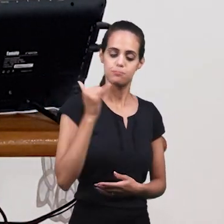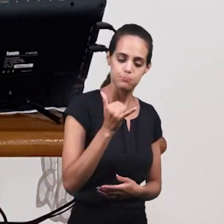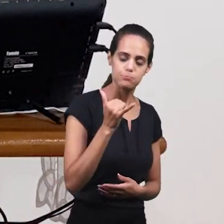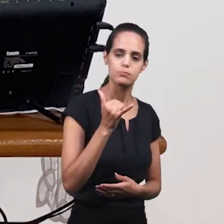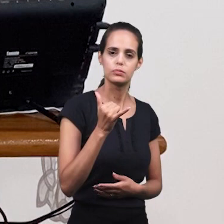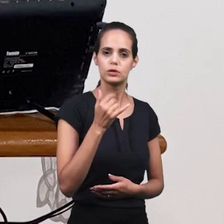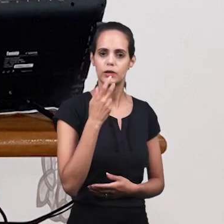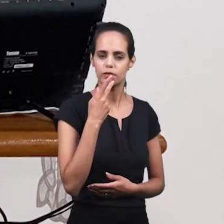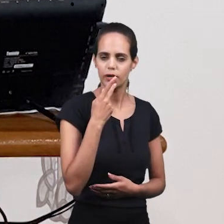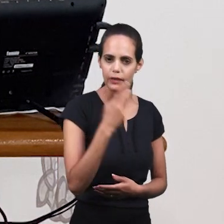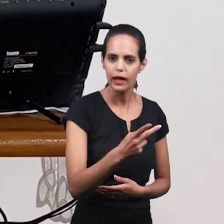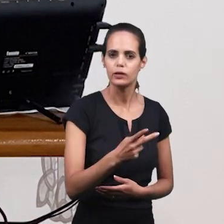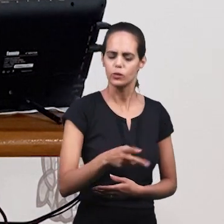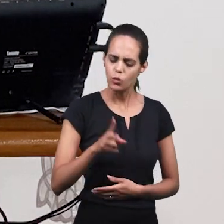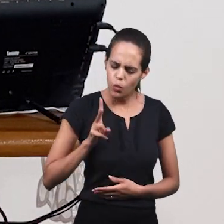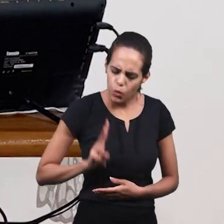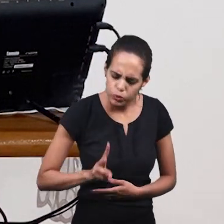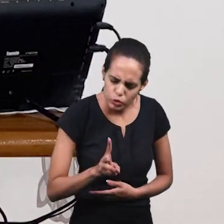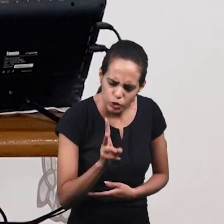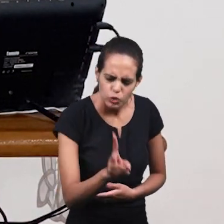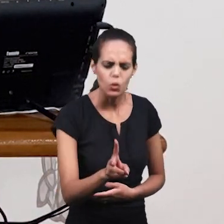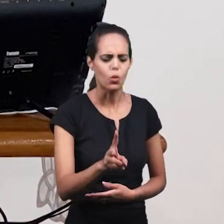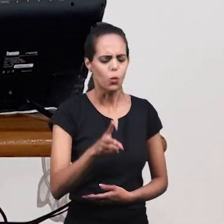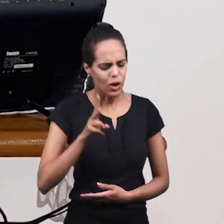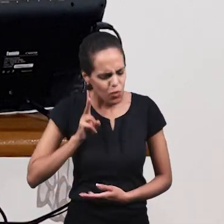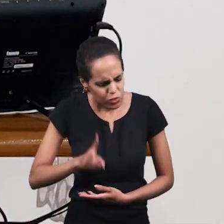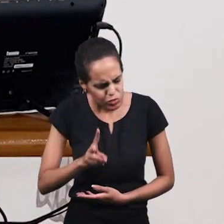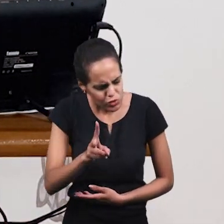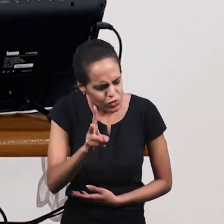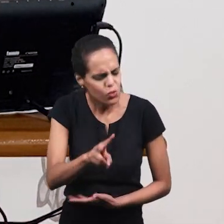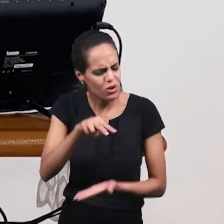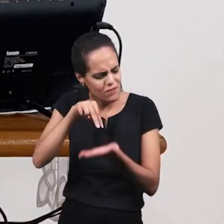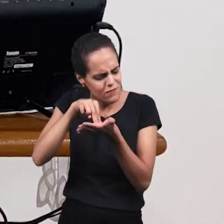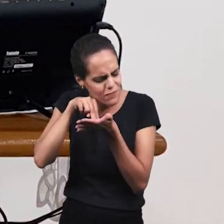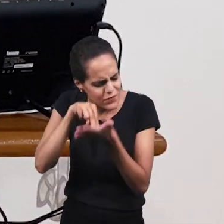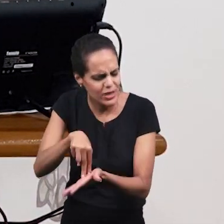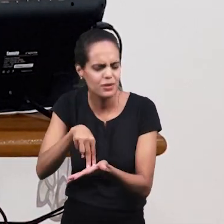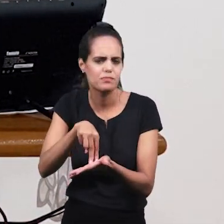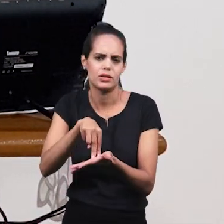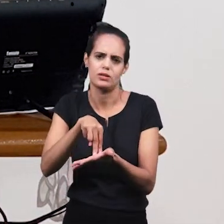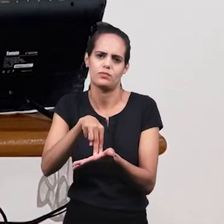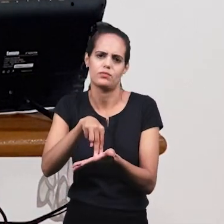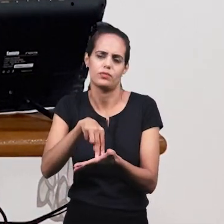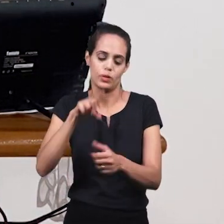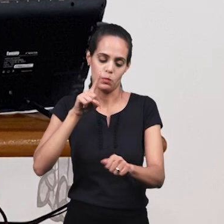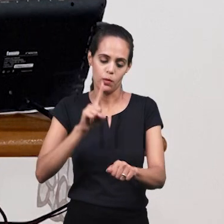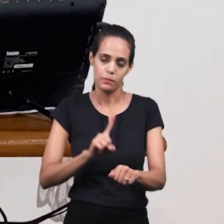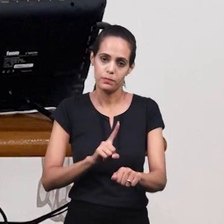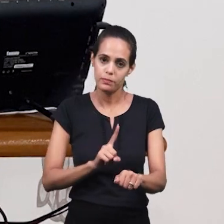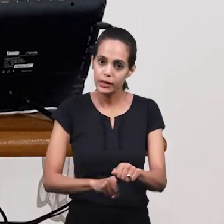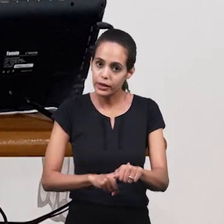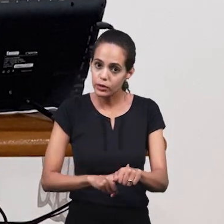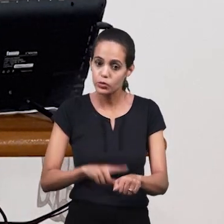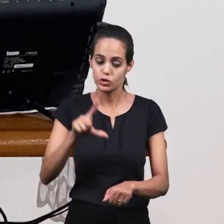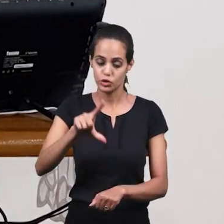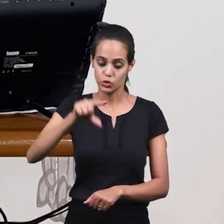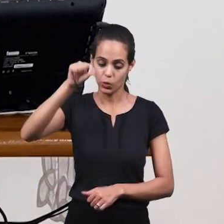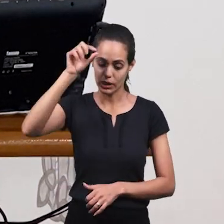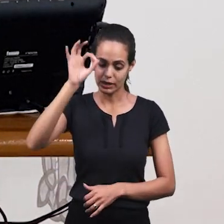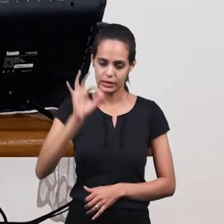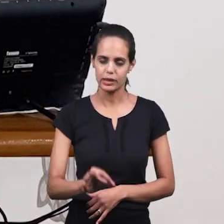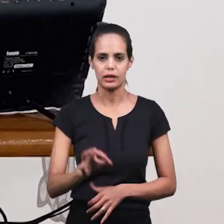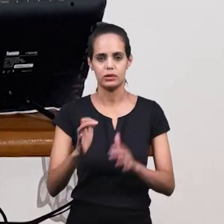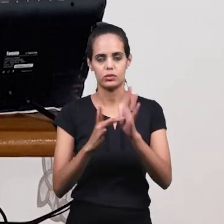c'est la persévérance. Nous vivons un moment de décision. Le Seigneur Jésus est aux portes. Et